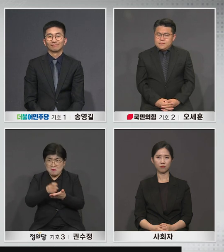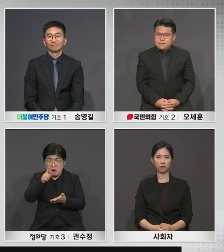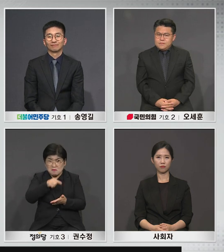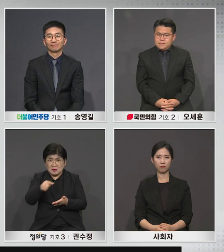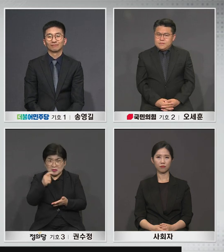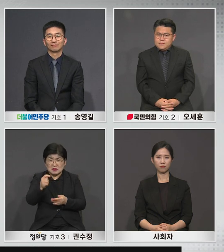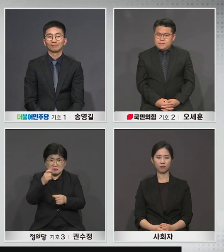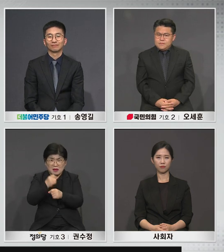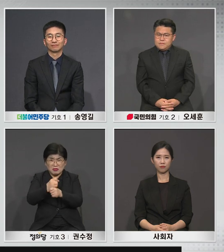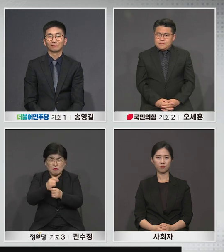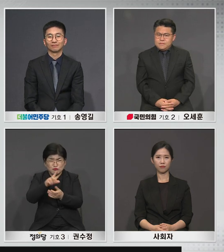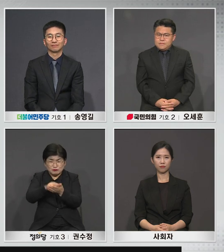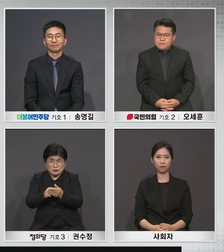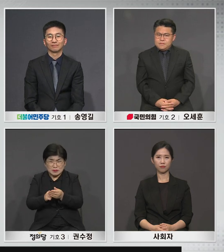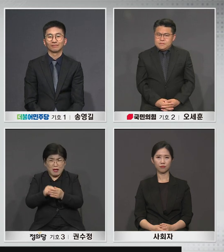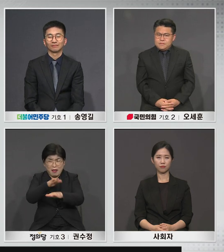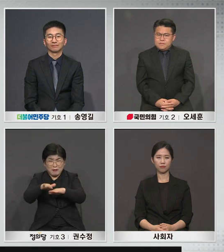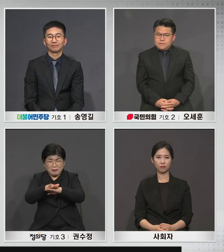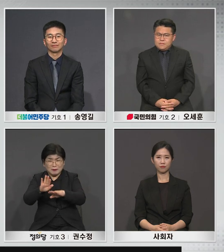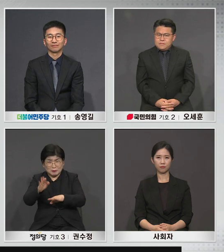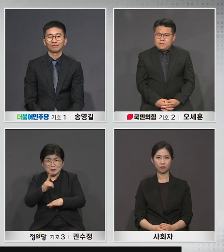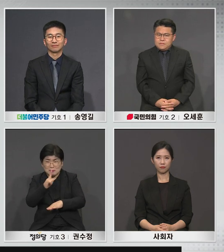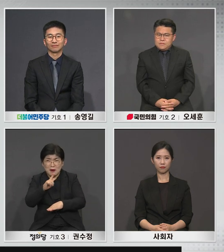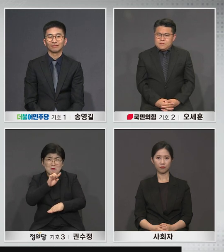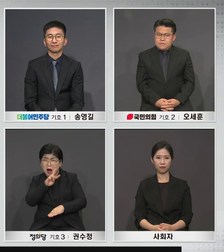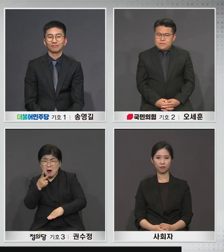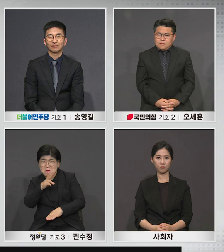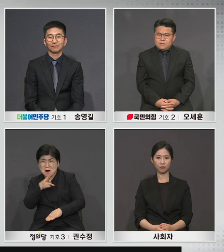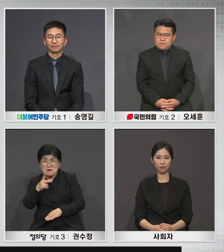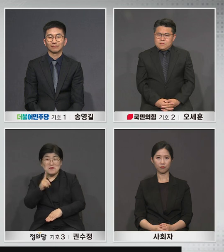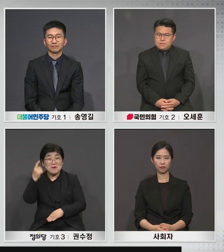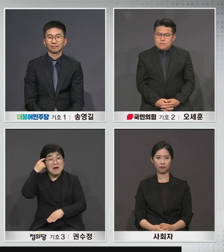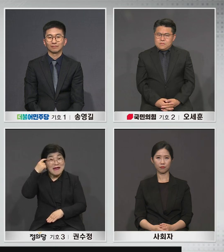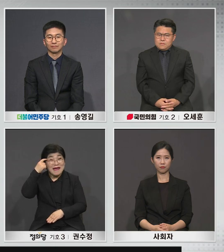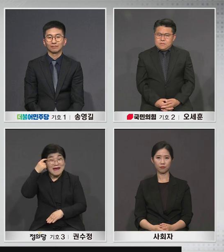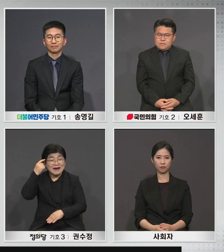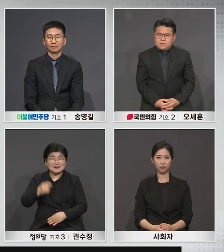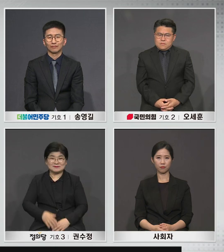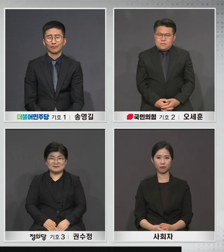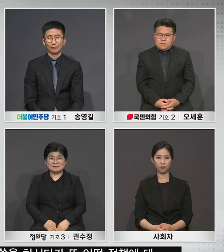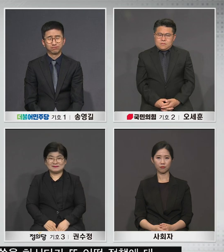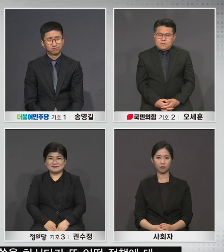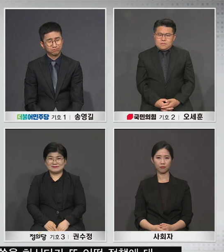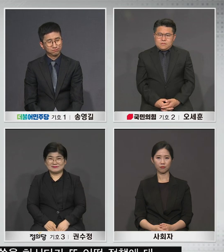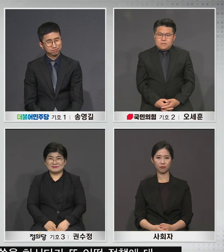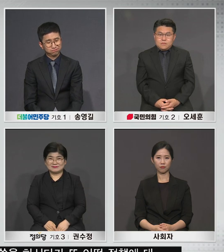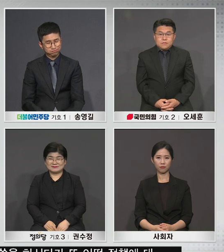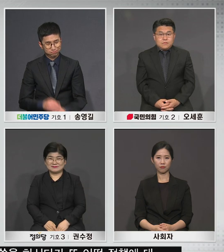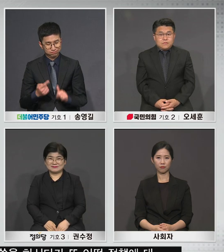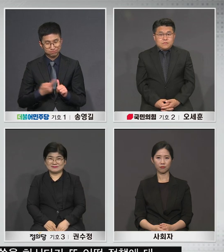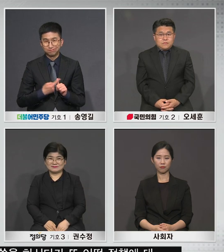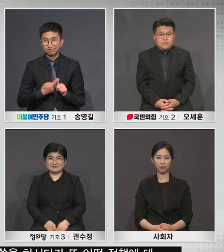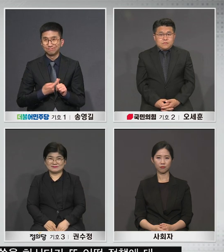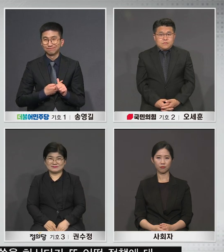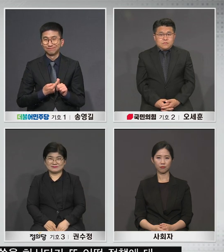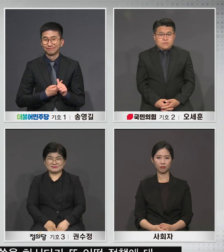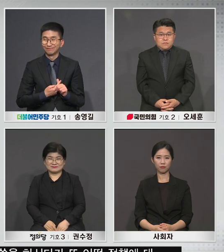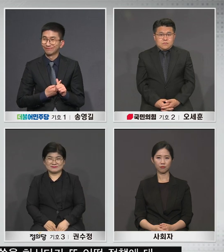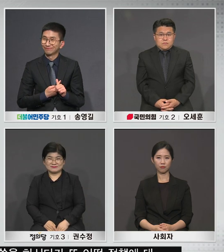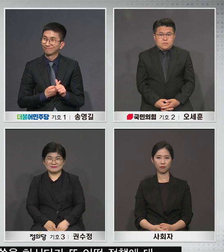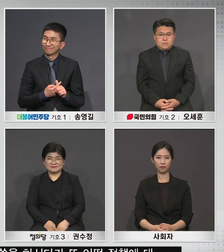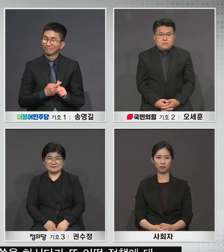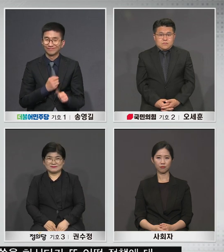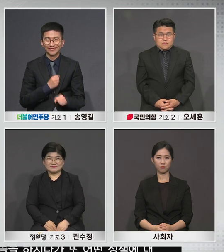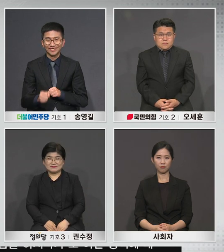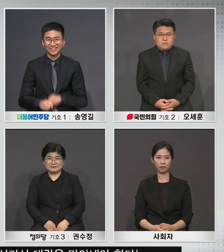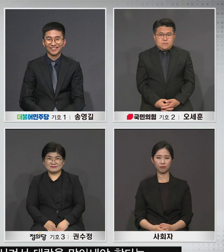대란에 막아내야 된다는 말씀을 주때 없이 하십니다. 어떻게? 뭘 주때 없이라는 말까지 하세요. 제가 일관되게 말했잖아요.